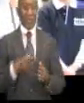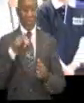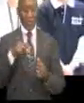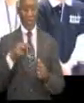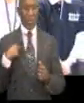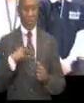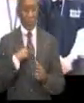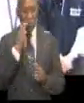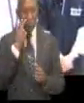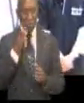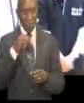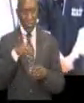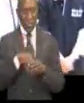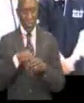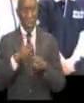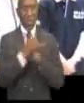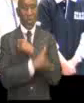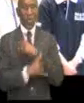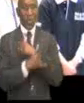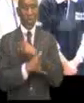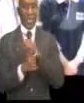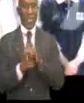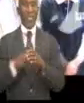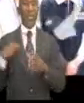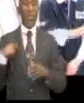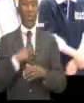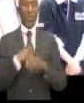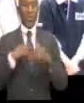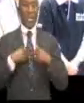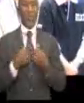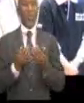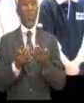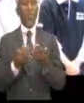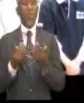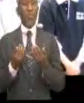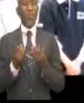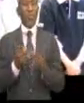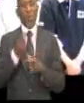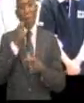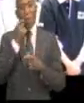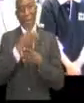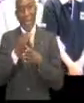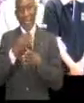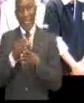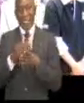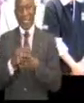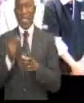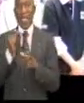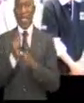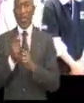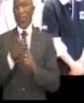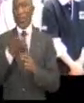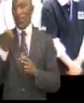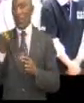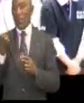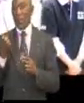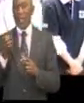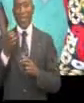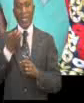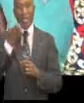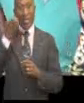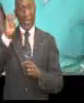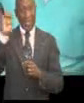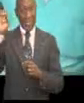y a Roissy Mining dans l'état directement. Bakadre ba Roissy Mining jo bana beba ile Roissy Mining ile bapacha boya Noel bana sema pana tendo ka partager na bandu kwetu wote